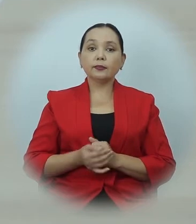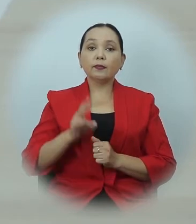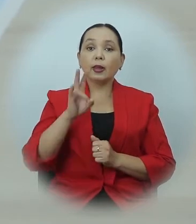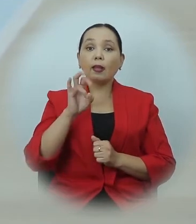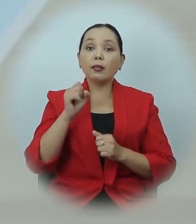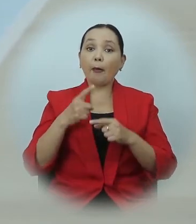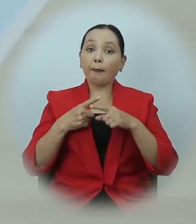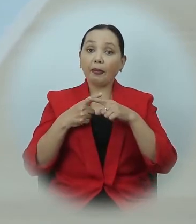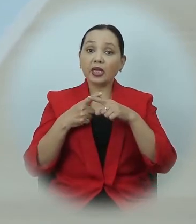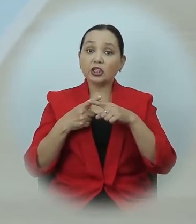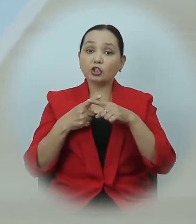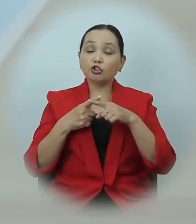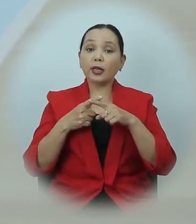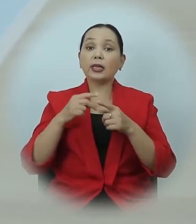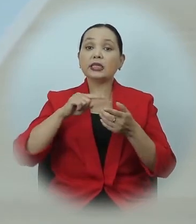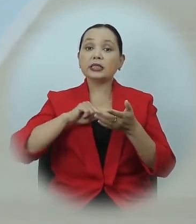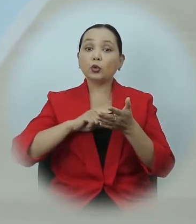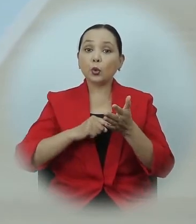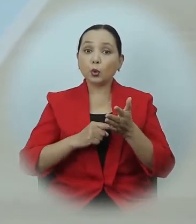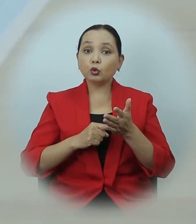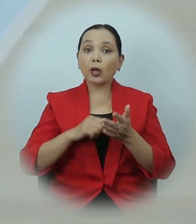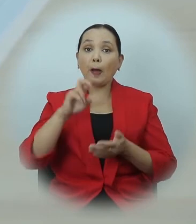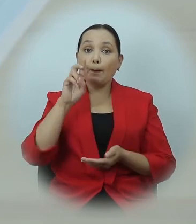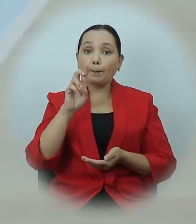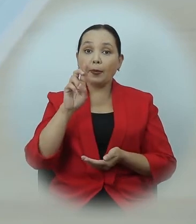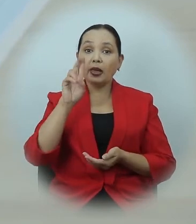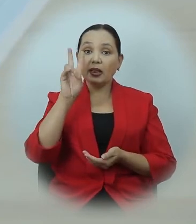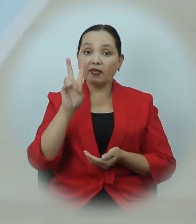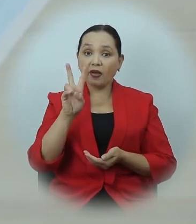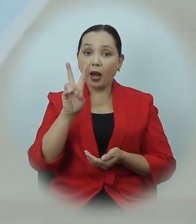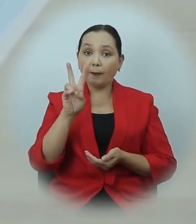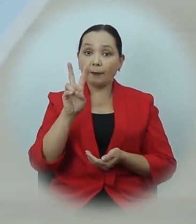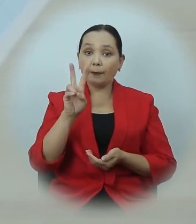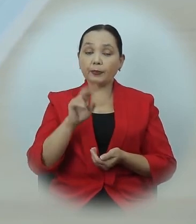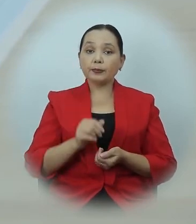на пересечении, ставим точки B2,